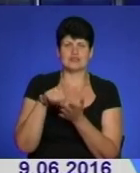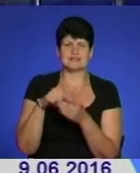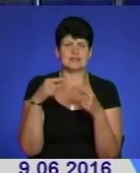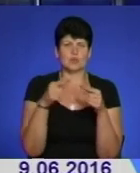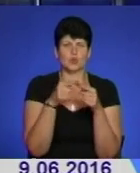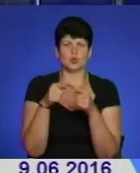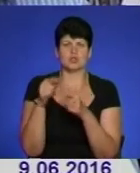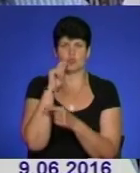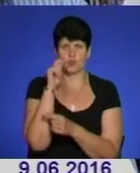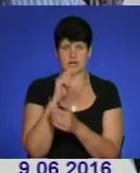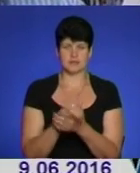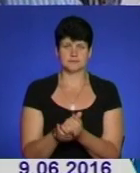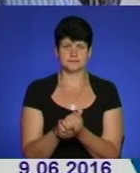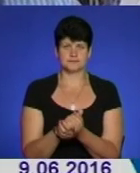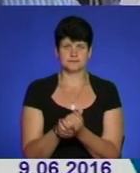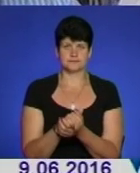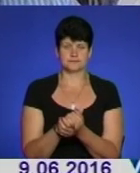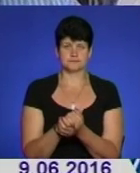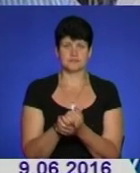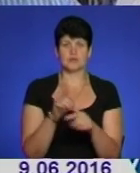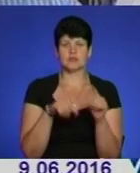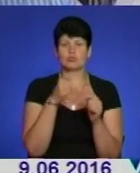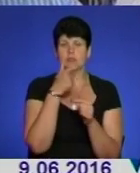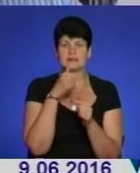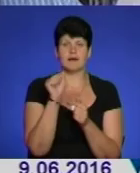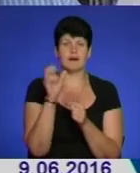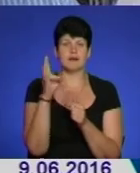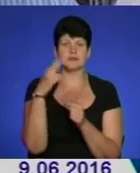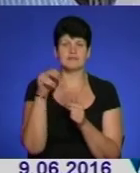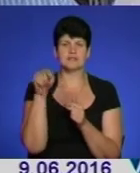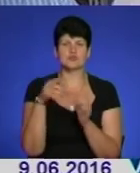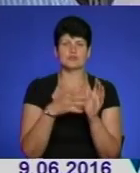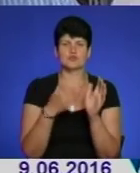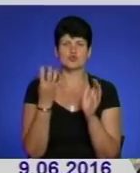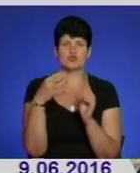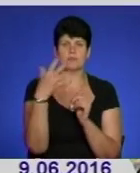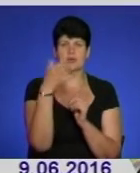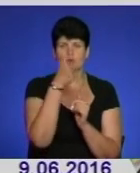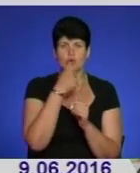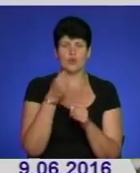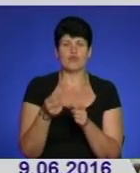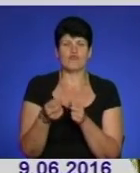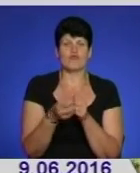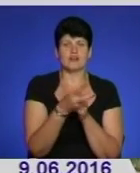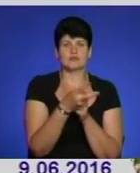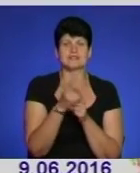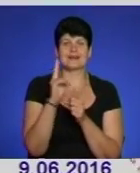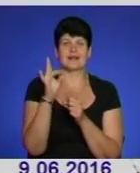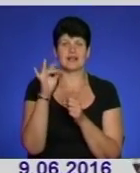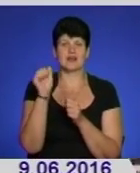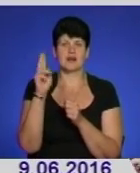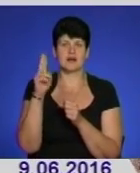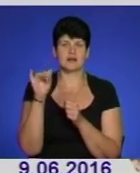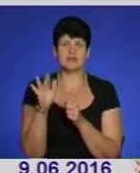куточків України. Родину пана Андрія у 1945 році депортували із Краківського воєводства у